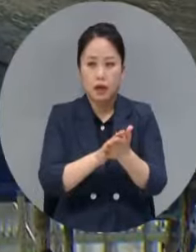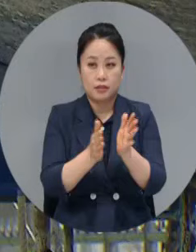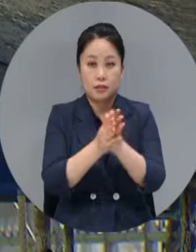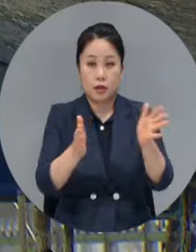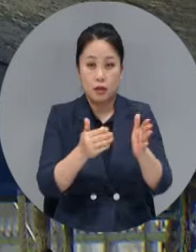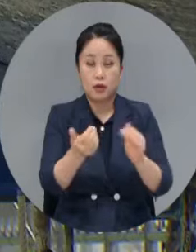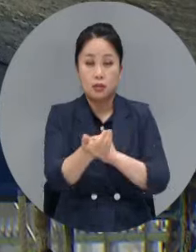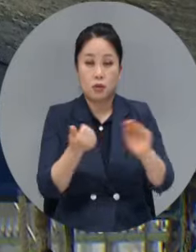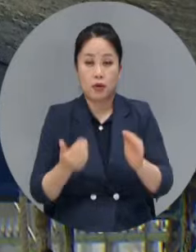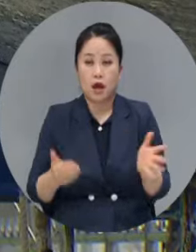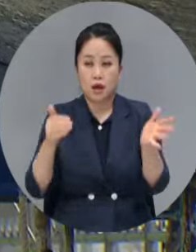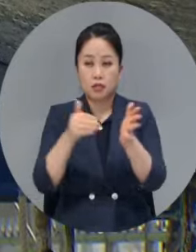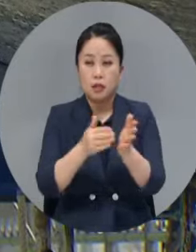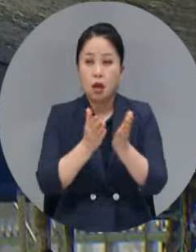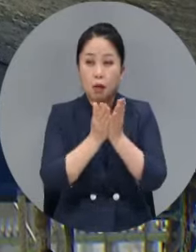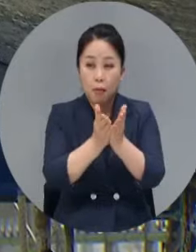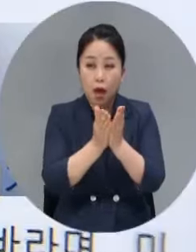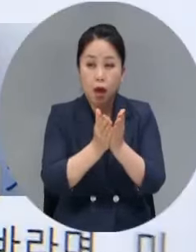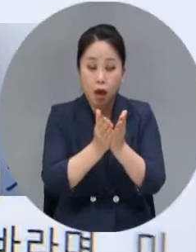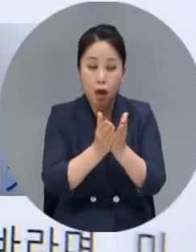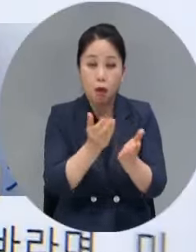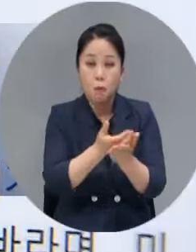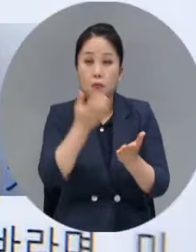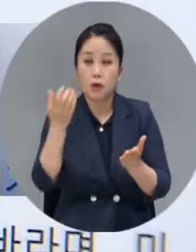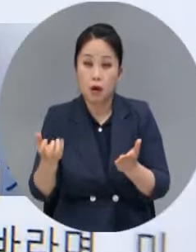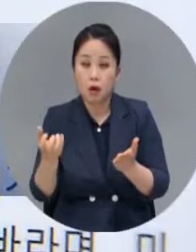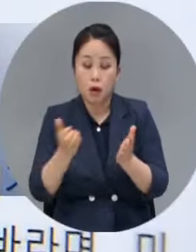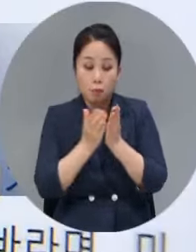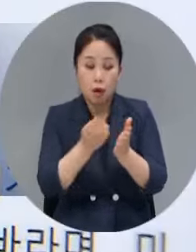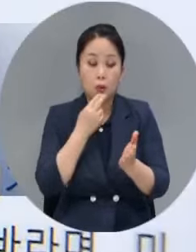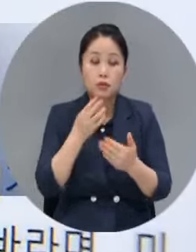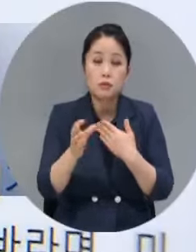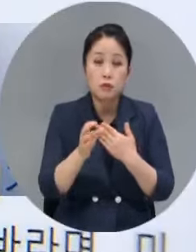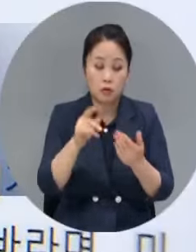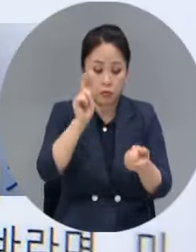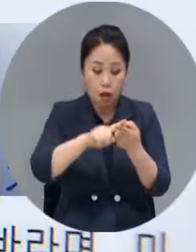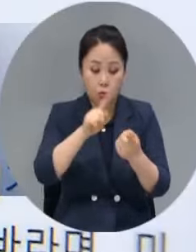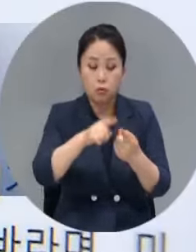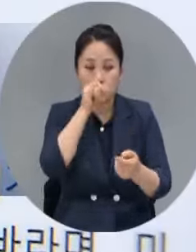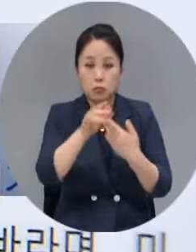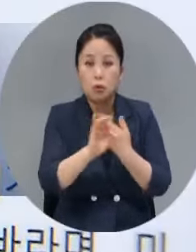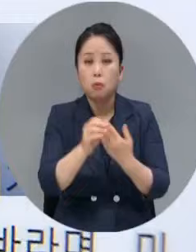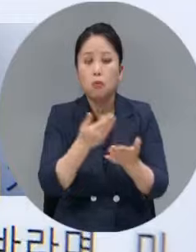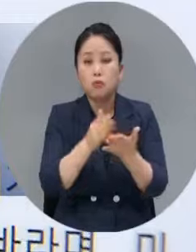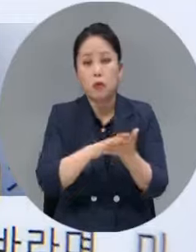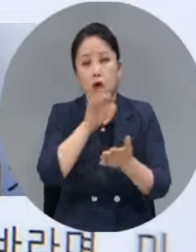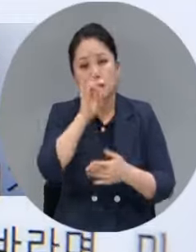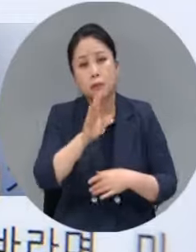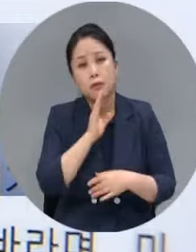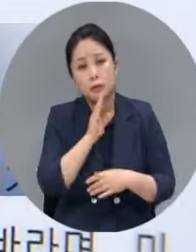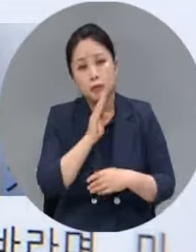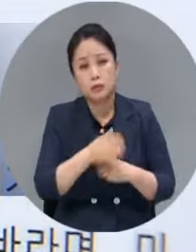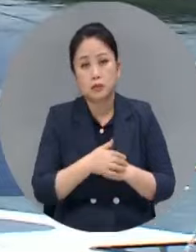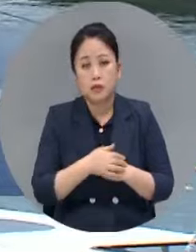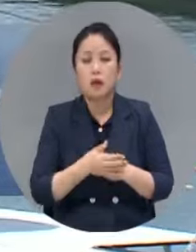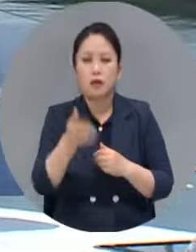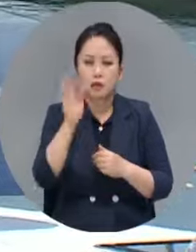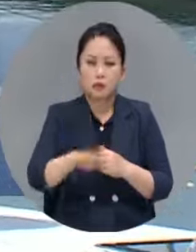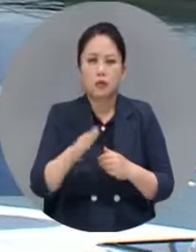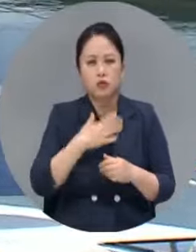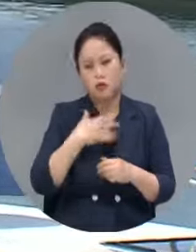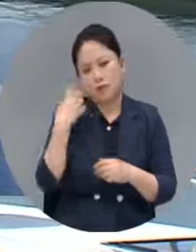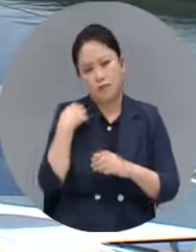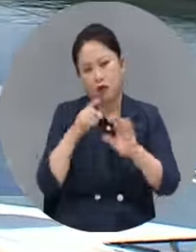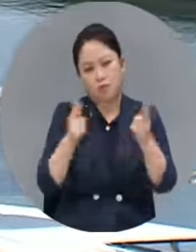빨리 나가야 되는 부분. 빠져나가지 않으면 공사가 안 예. 되잖아요. 예, 그게 예술은 저희가 조치할 사항은 아니고 저희는 일단 요트 경영에서 관리해야